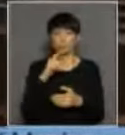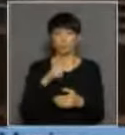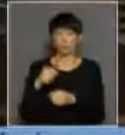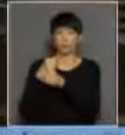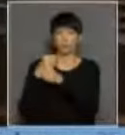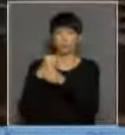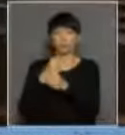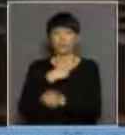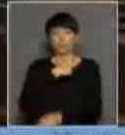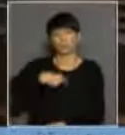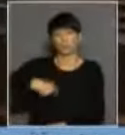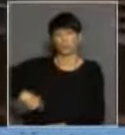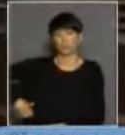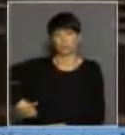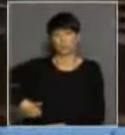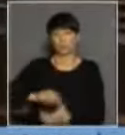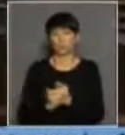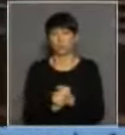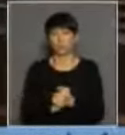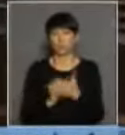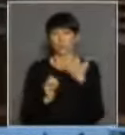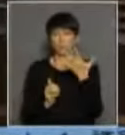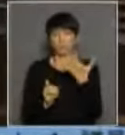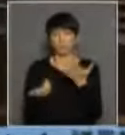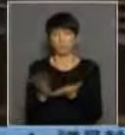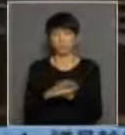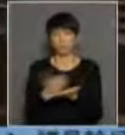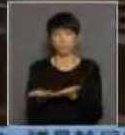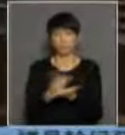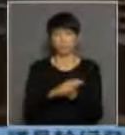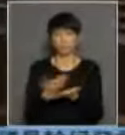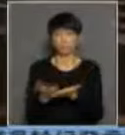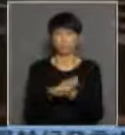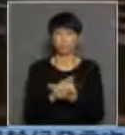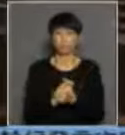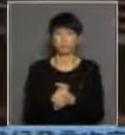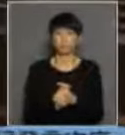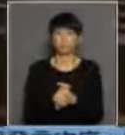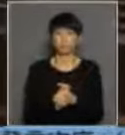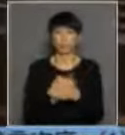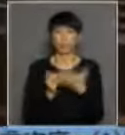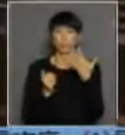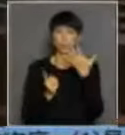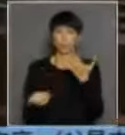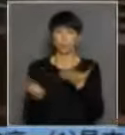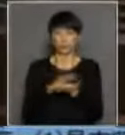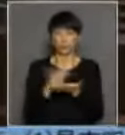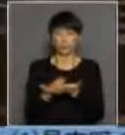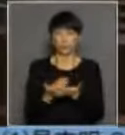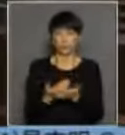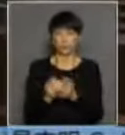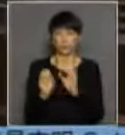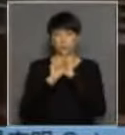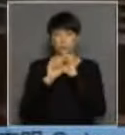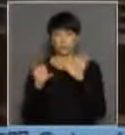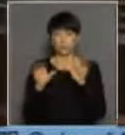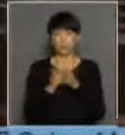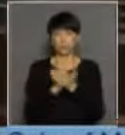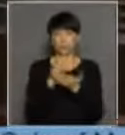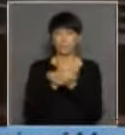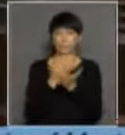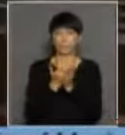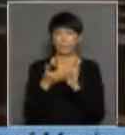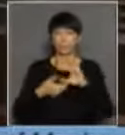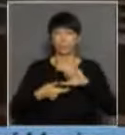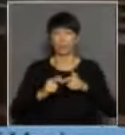就係唔係綠章啊，應該五張紙嘅先啱啦。講六個等於其實五張紙嘅聲明，亦都係用唔同嘅方法。雖然我認為